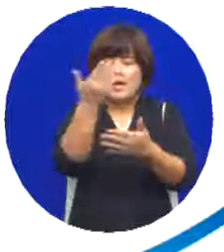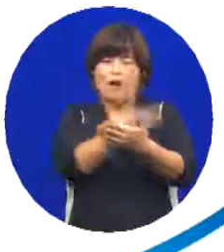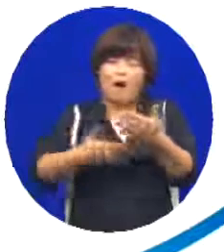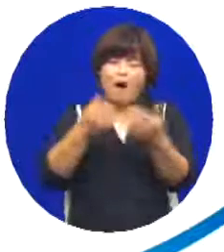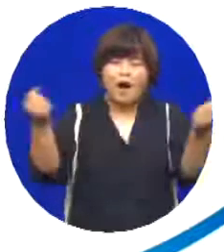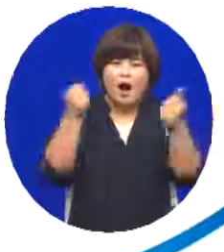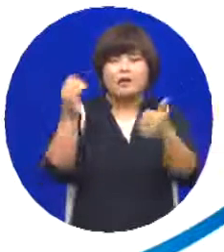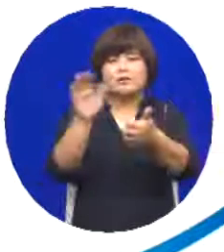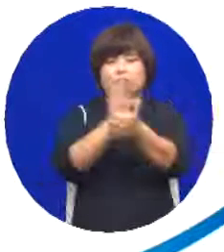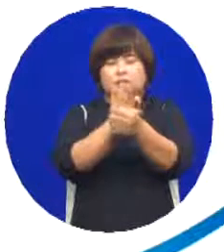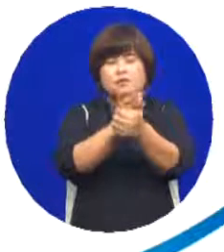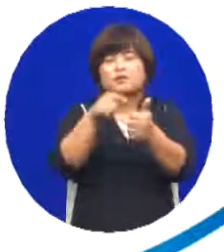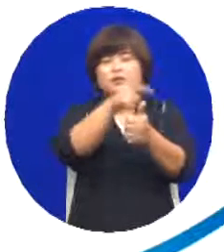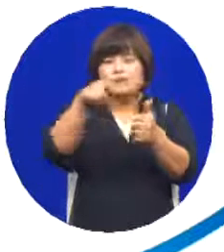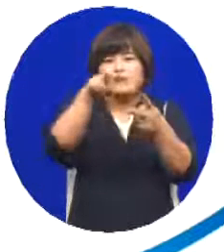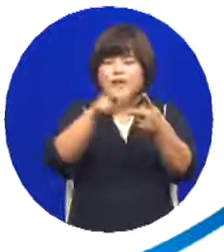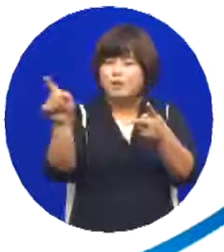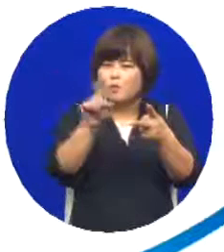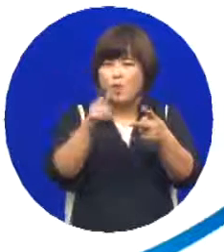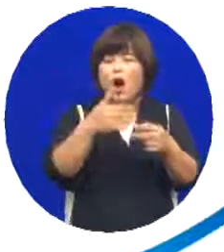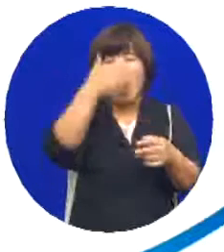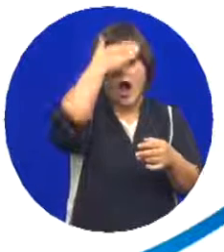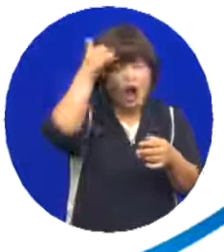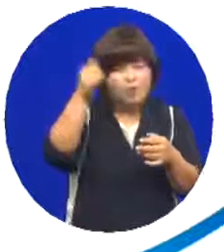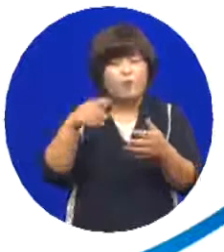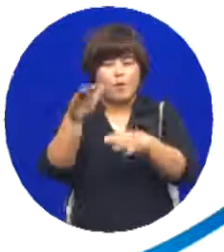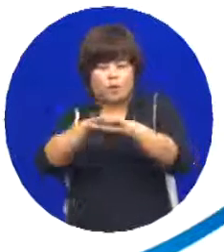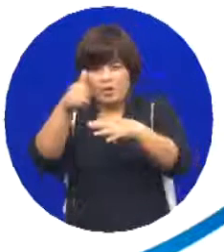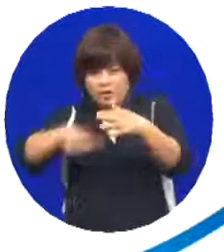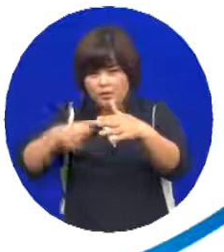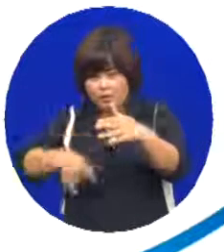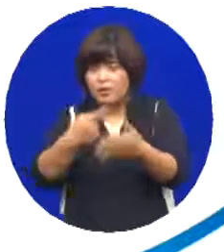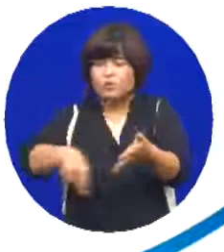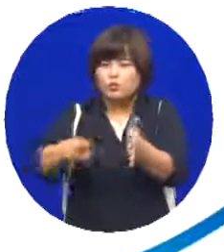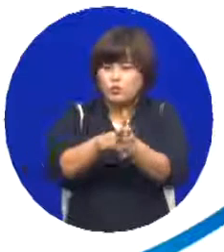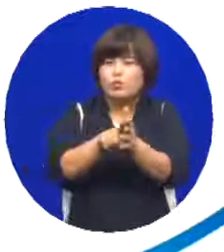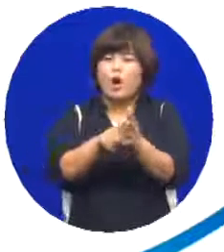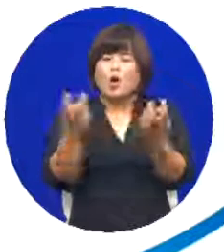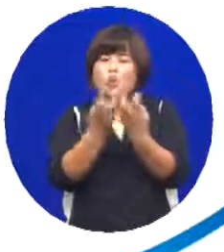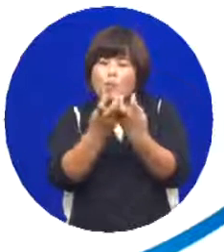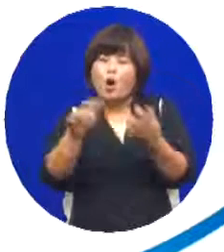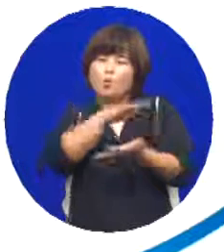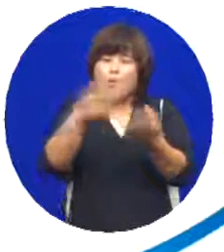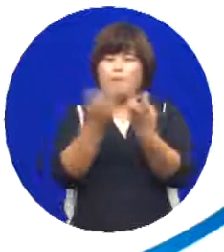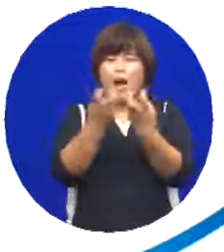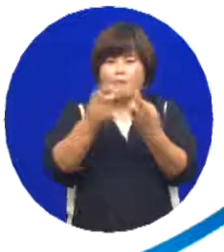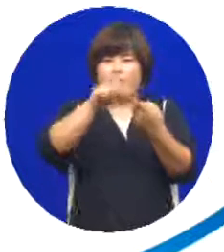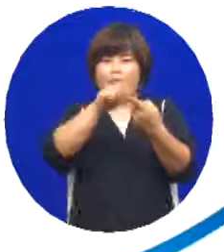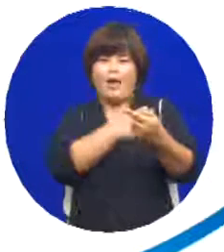용인시 건강가정지원센터는 할머니, 할아버지가 손자녀와 즐거운 시간을 보낼 수 있도록 다양한 놀이법을